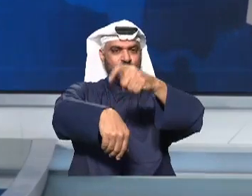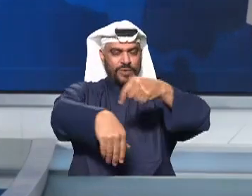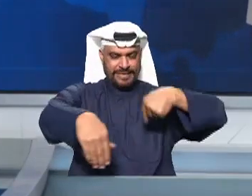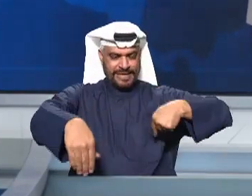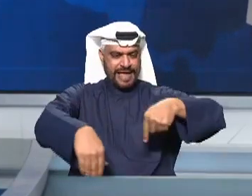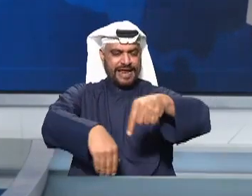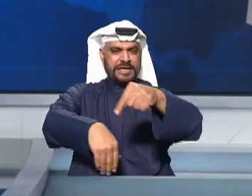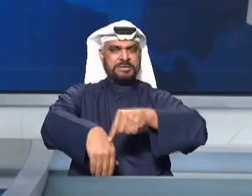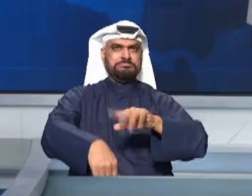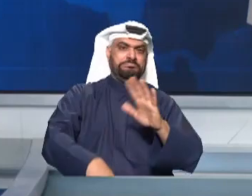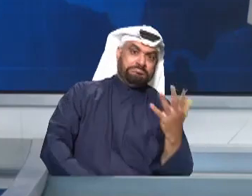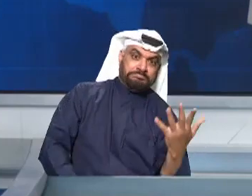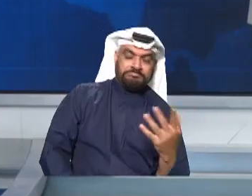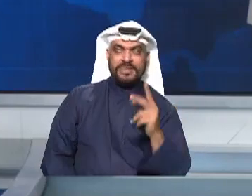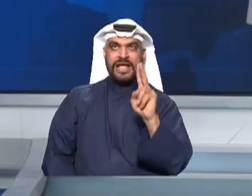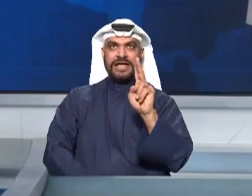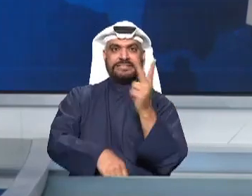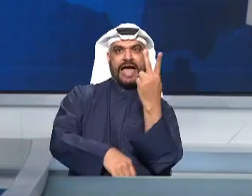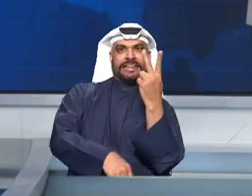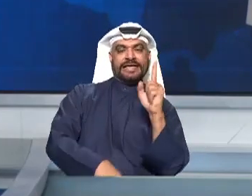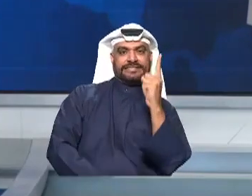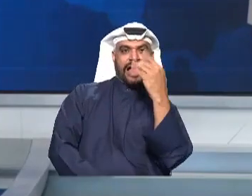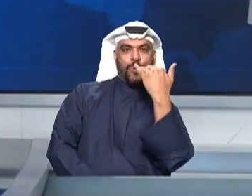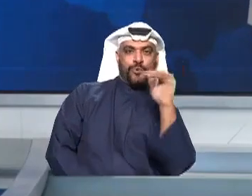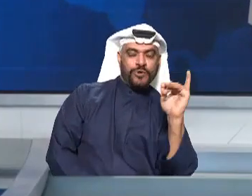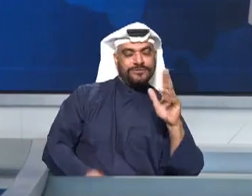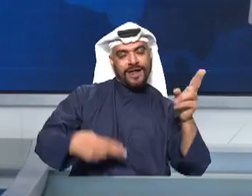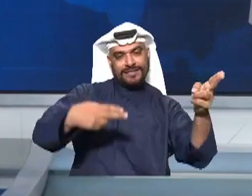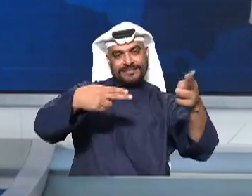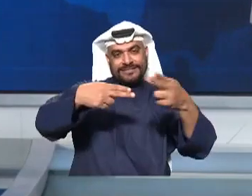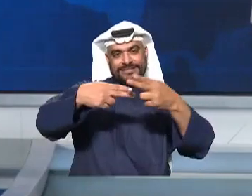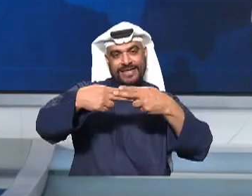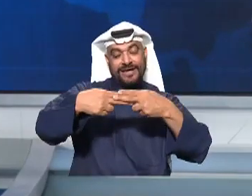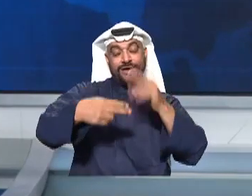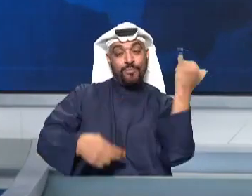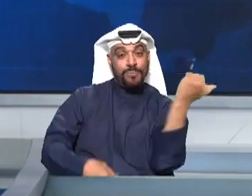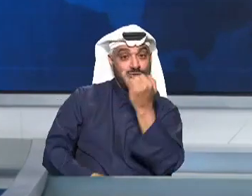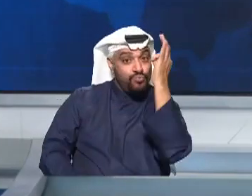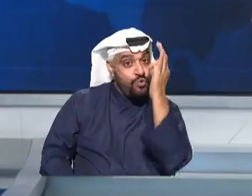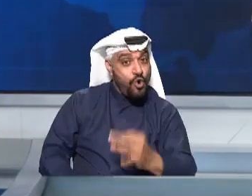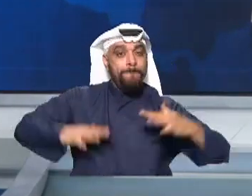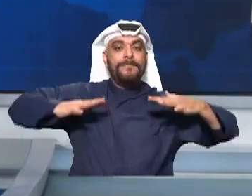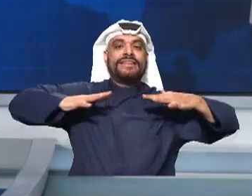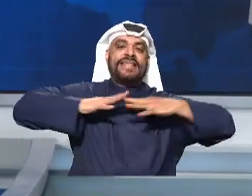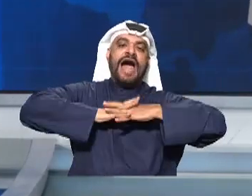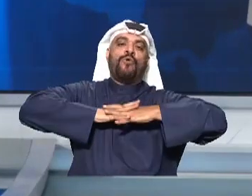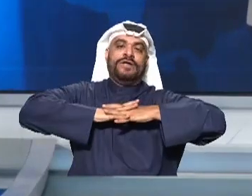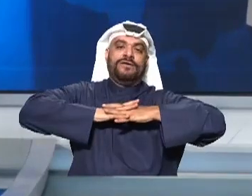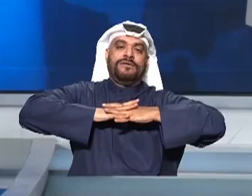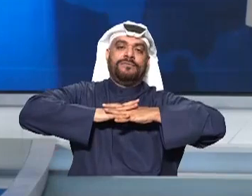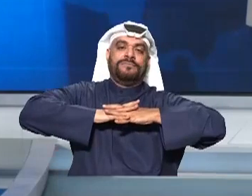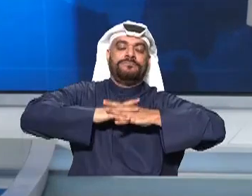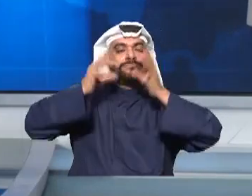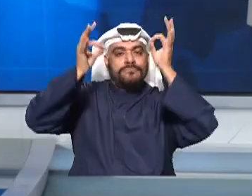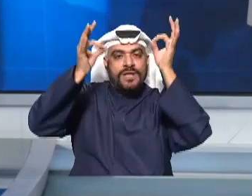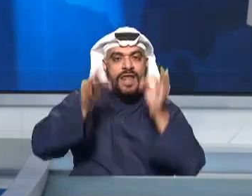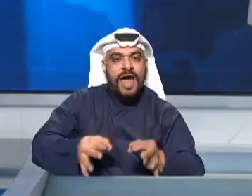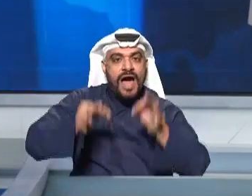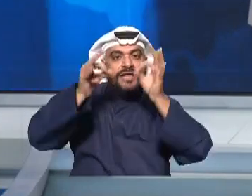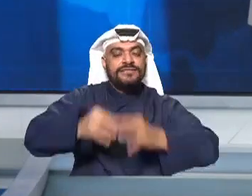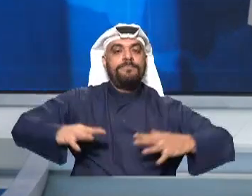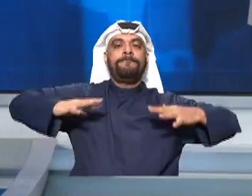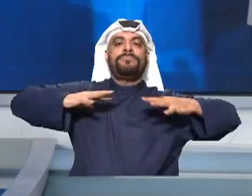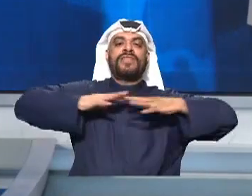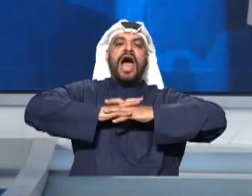عن دخولنا إلى فترة الحظر الجزئي، يبقى يد التعاون الممتدة من قبلكم مواطنين ومقيمين لكي